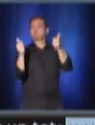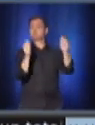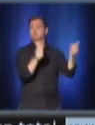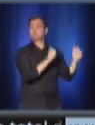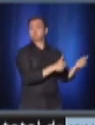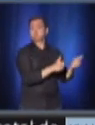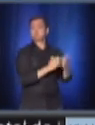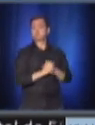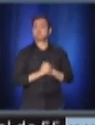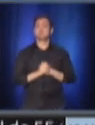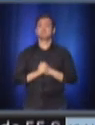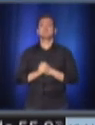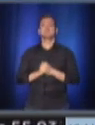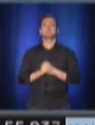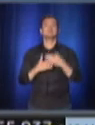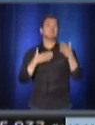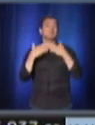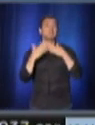je me dis